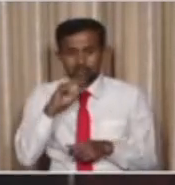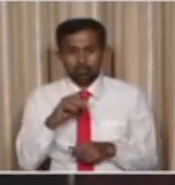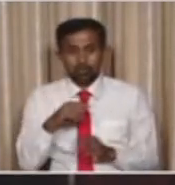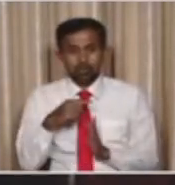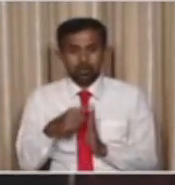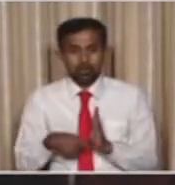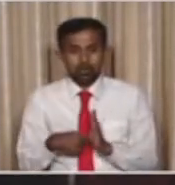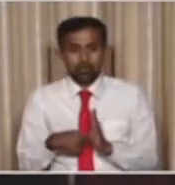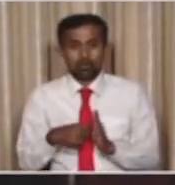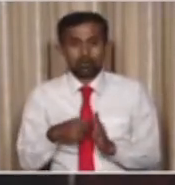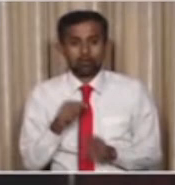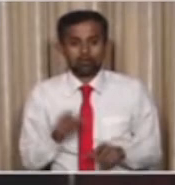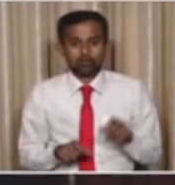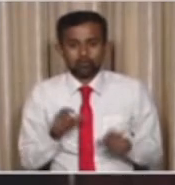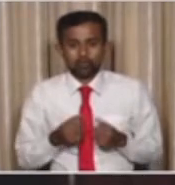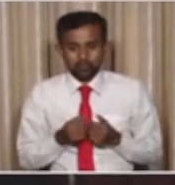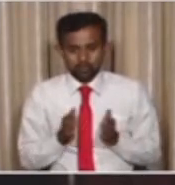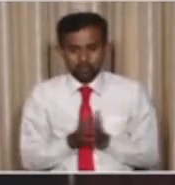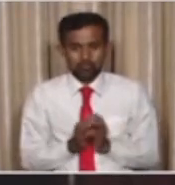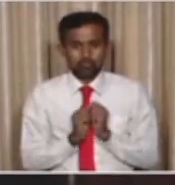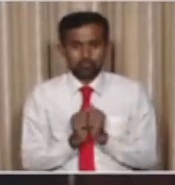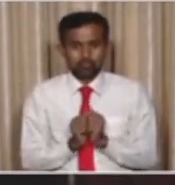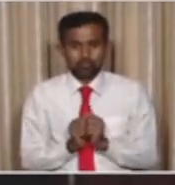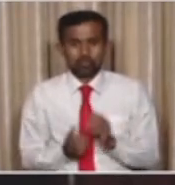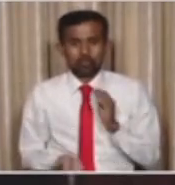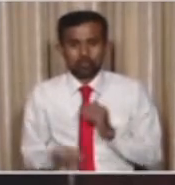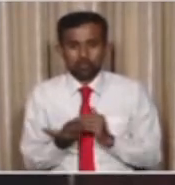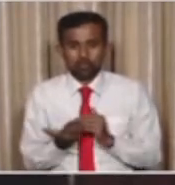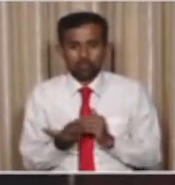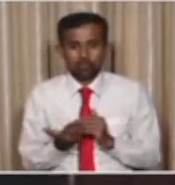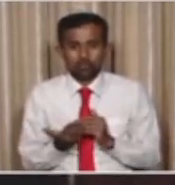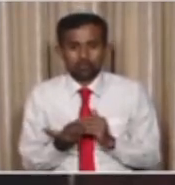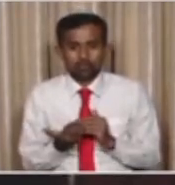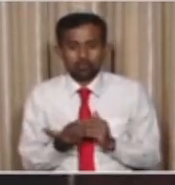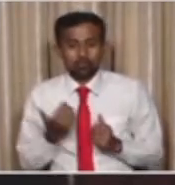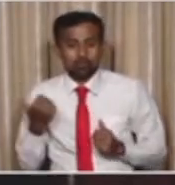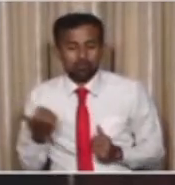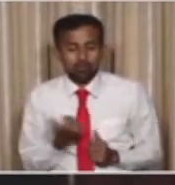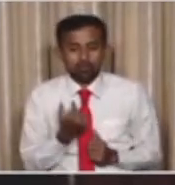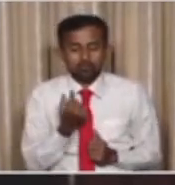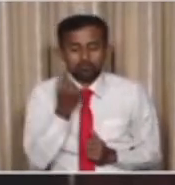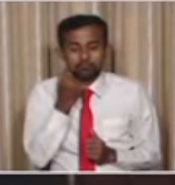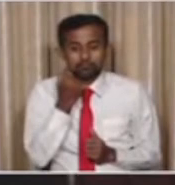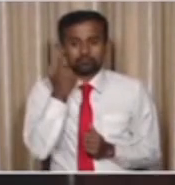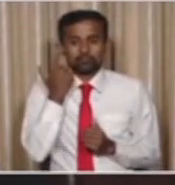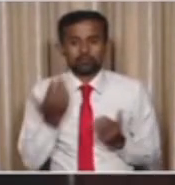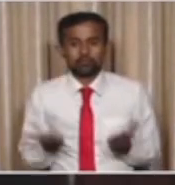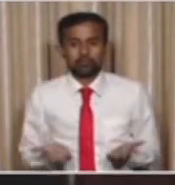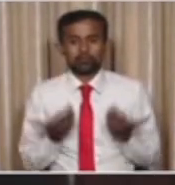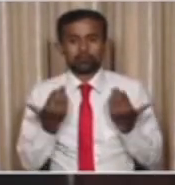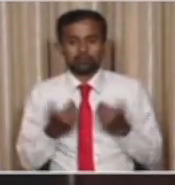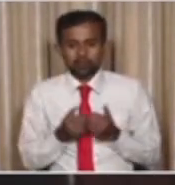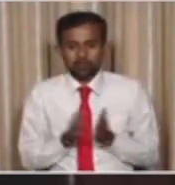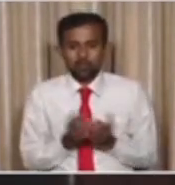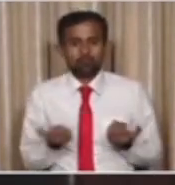රටේ රටවැසියන් තමන්ගේ රැකියාවට පිටත් වෙන්නේ බොහොම නැවුම් මනසකින් පිටත් වෙන්න ඕනේ නැවුම් මනසකින්